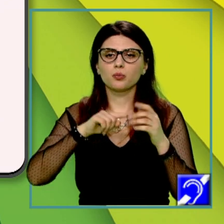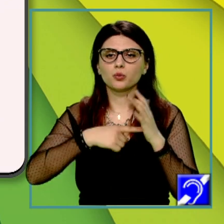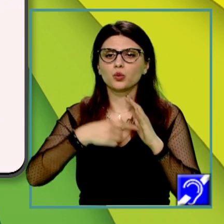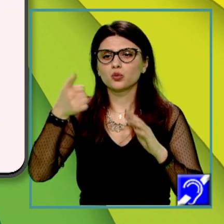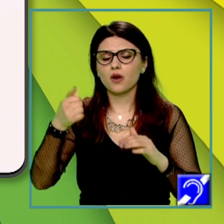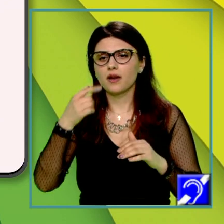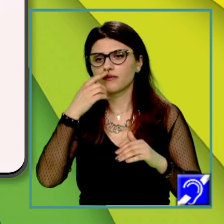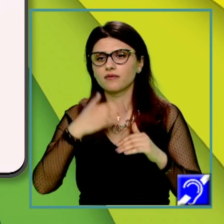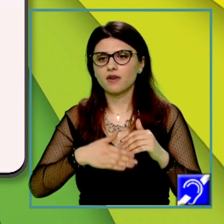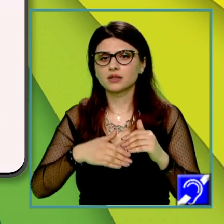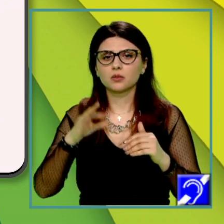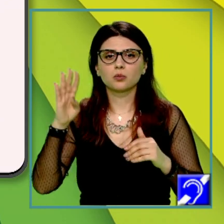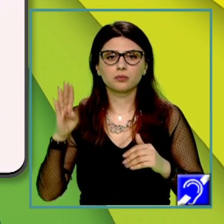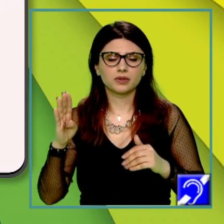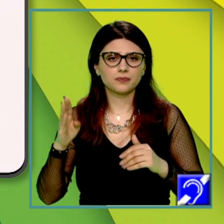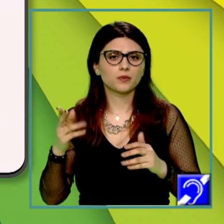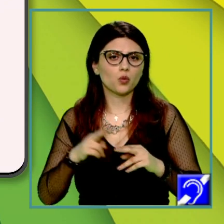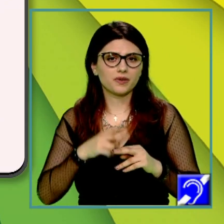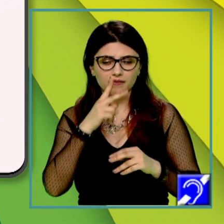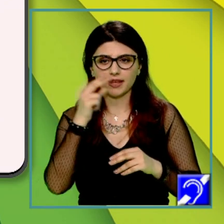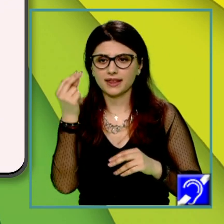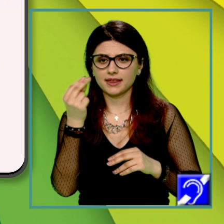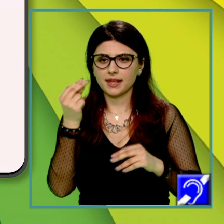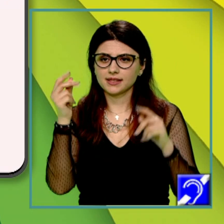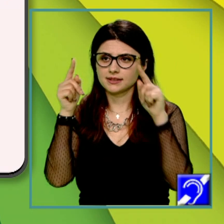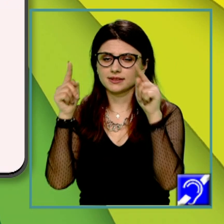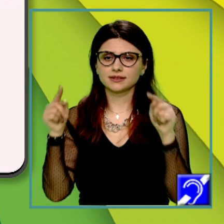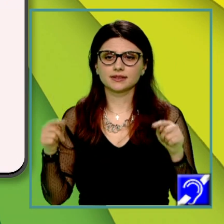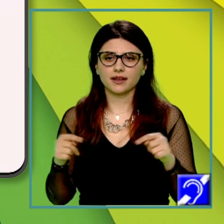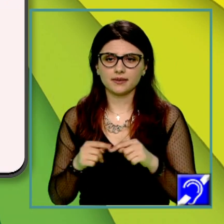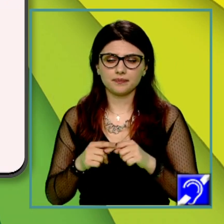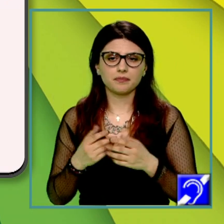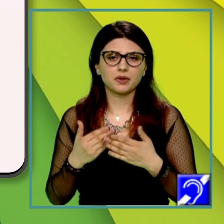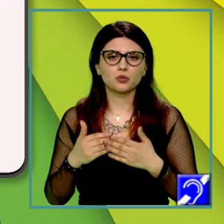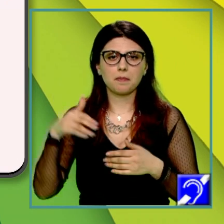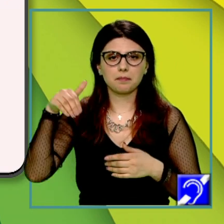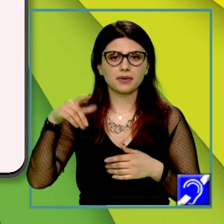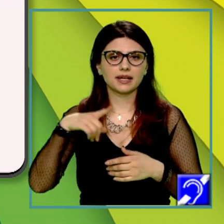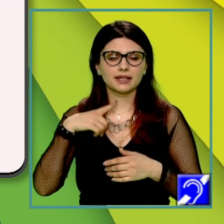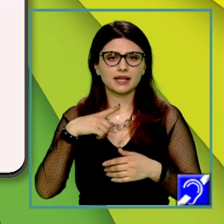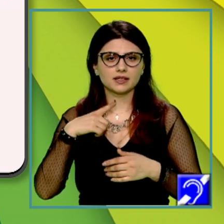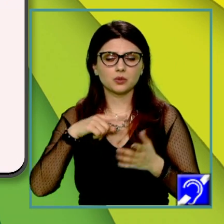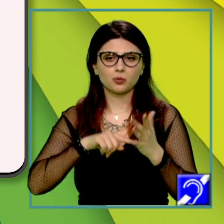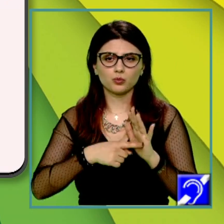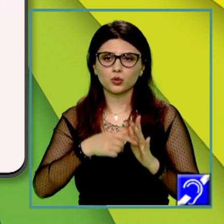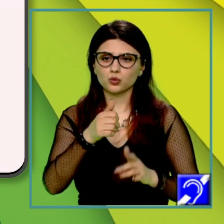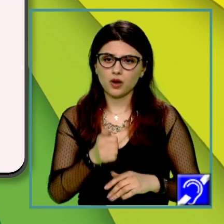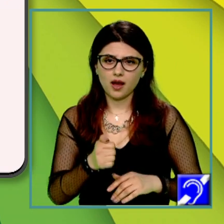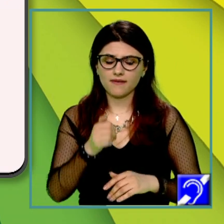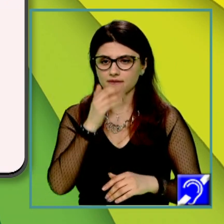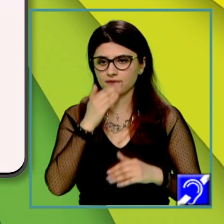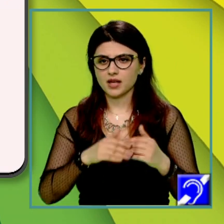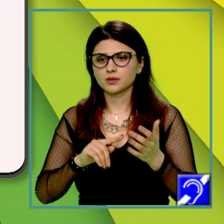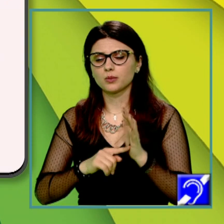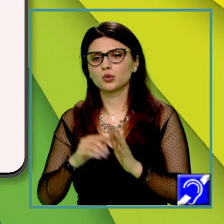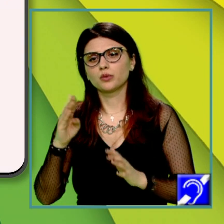față de punctul B așa cum se vede din desen Deoarece m este simetricul punctului a față de